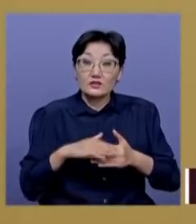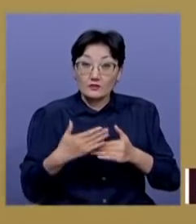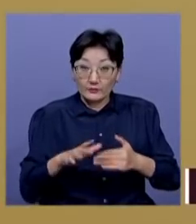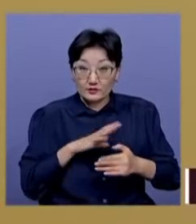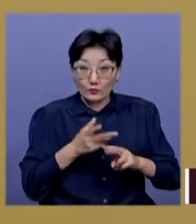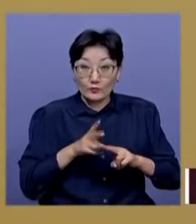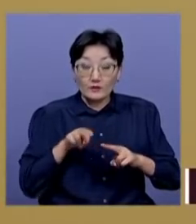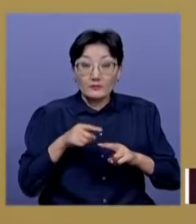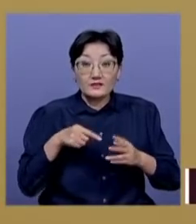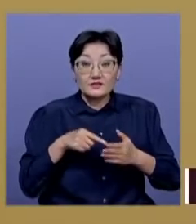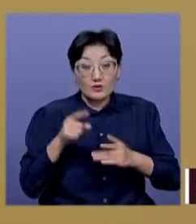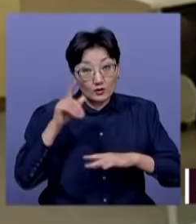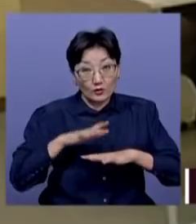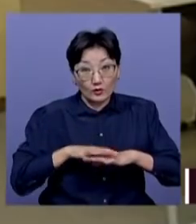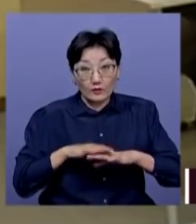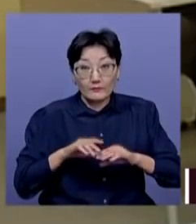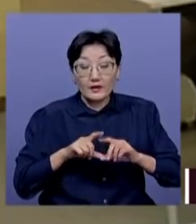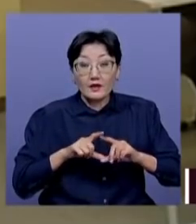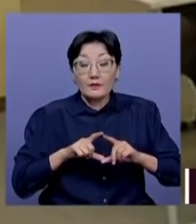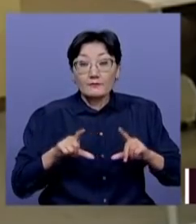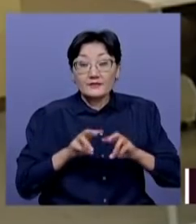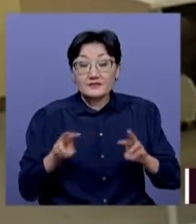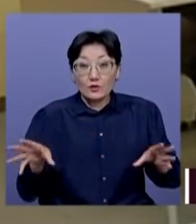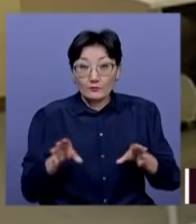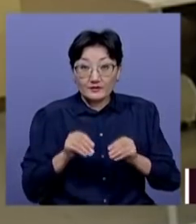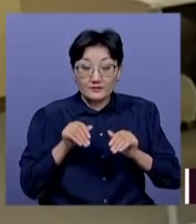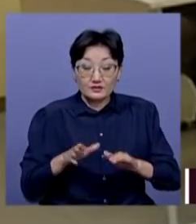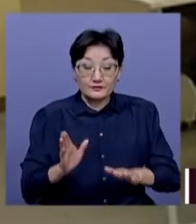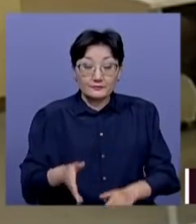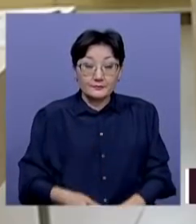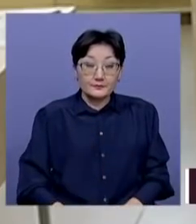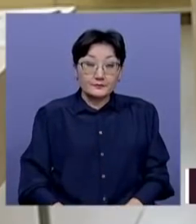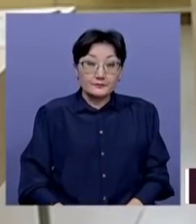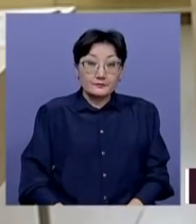Бұл мәселені қала әкімдігі білім және ғылым министрлігімен бірігіп шешеді.